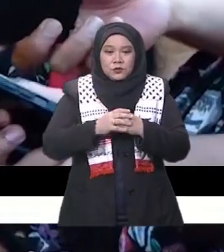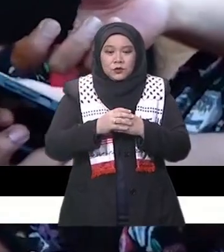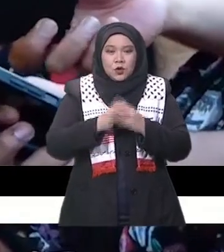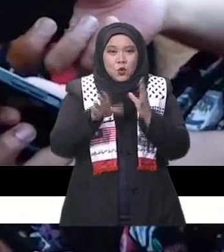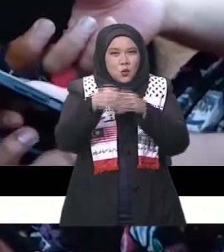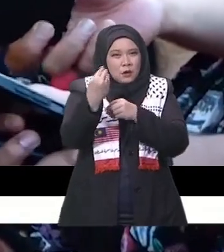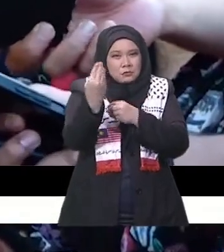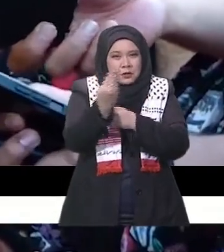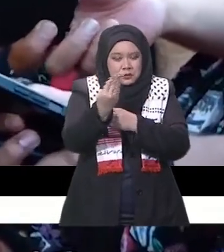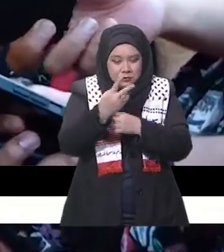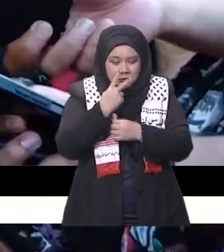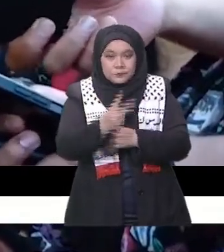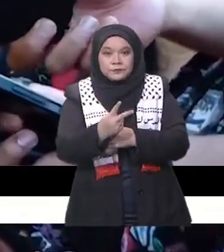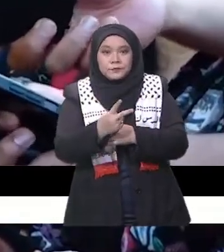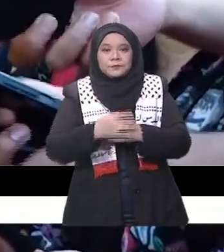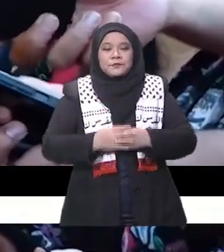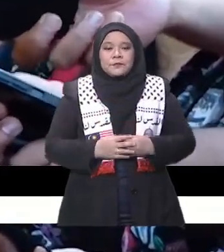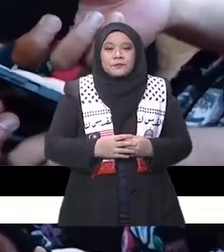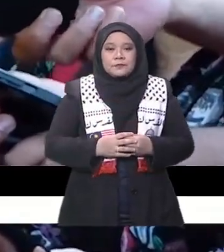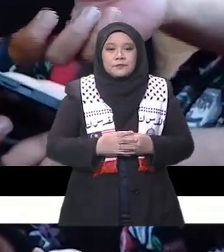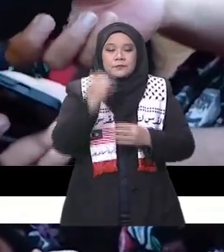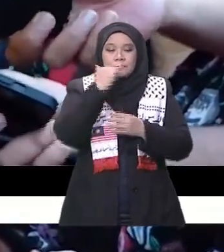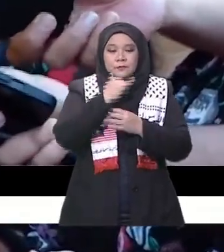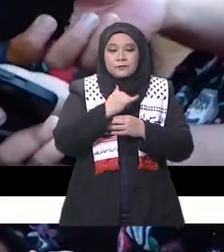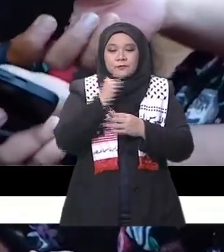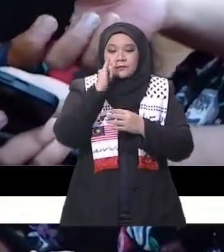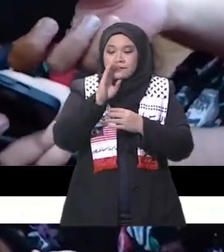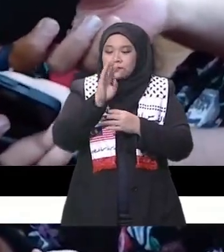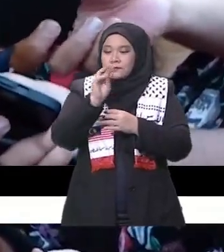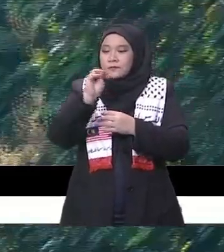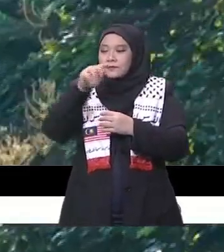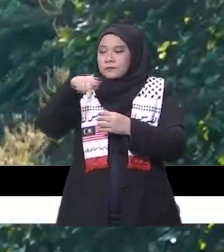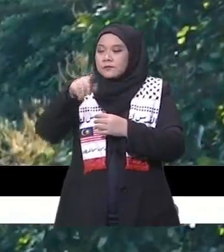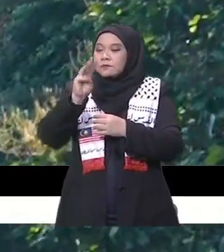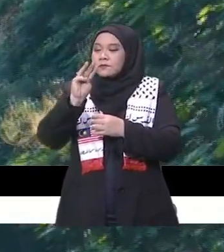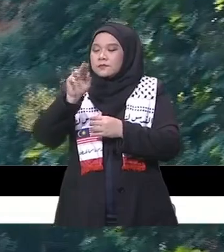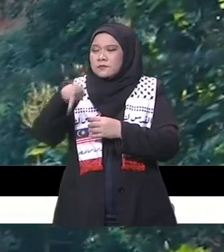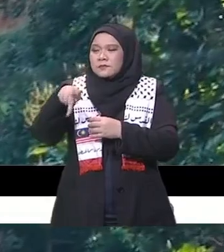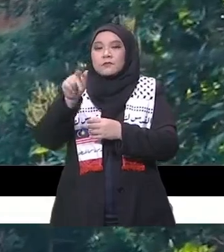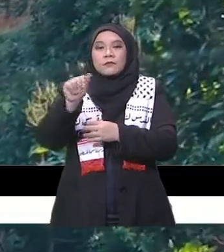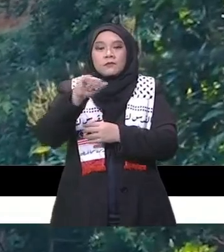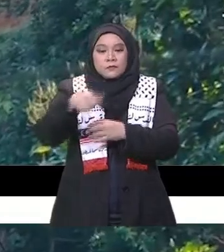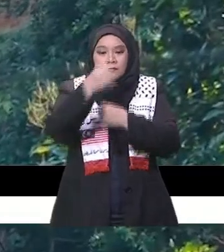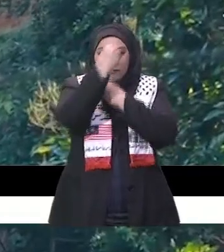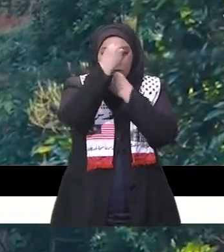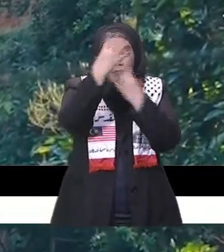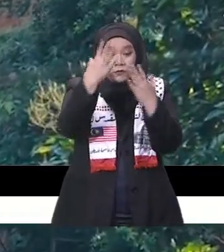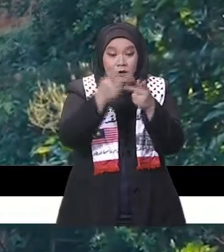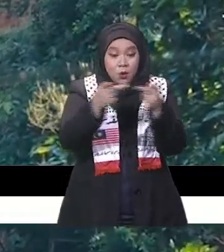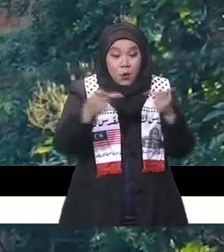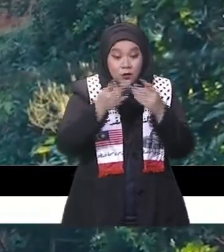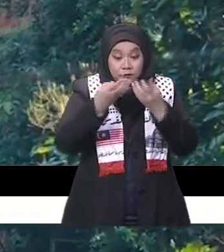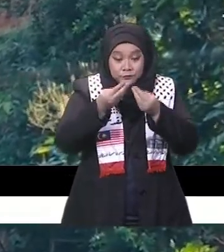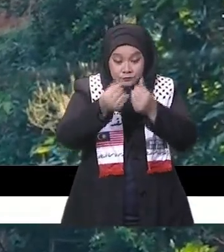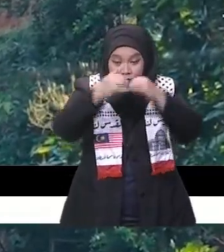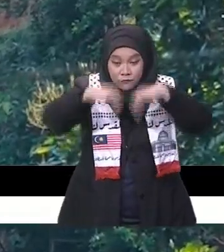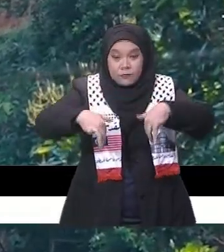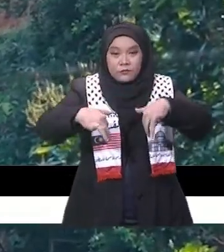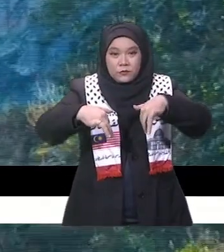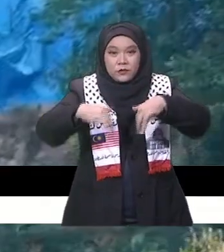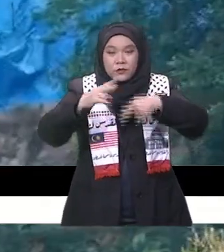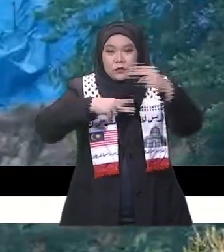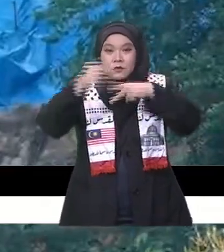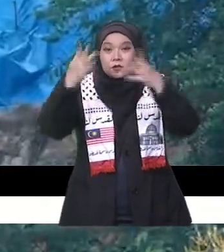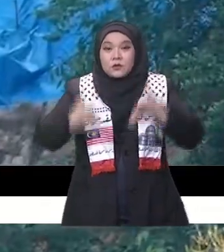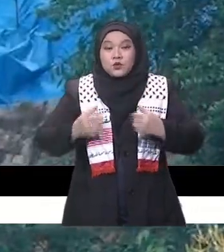luar biasa dan panjang semalam Majlis perbandaran Ampang Jaya mpag memaklumkan kawasan tanahunt berkenaan adalah pemaju